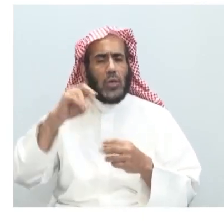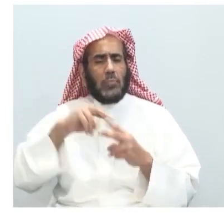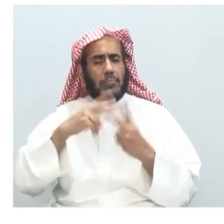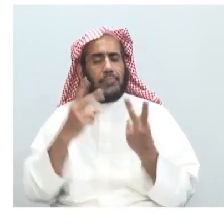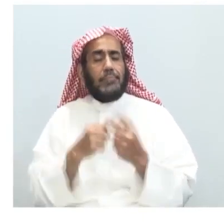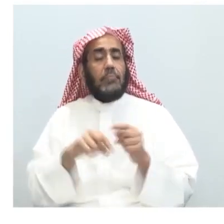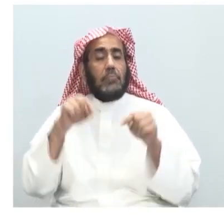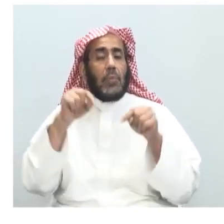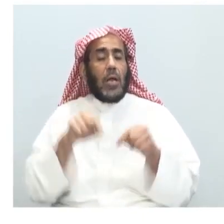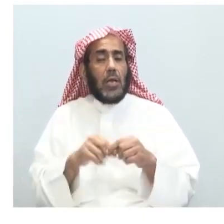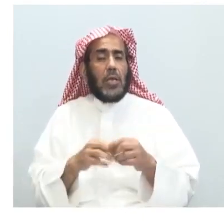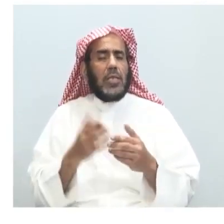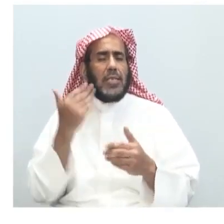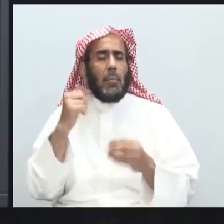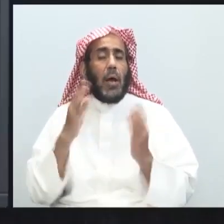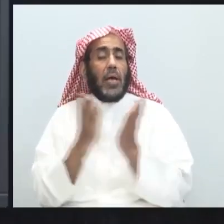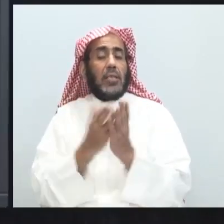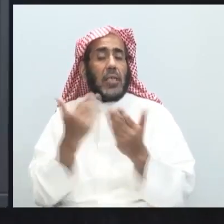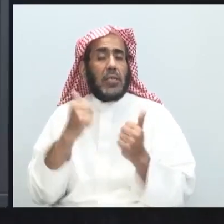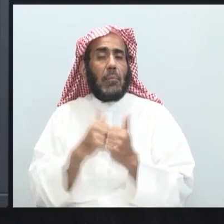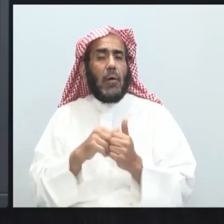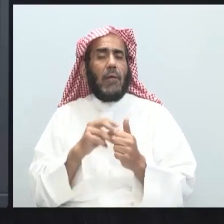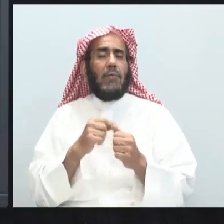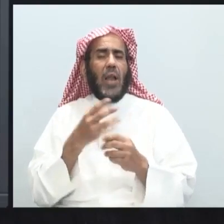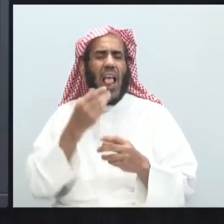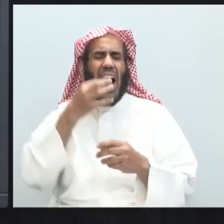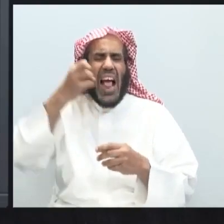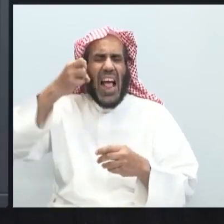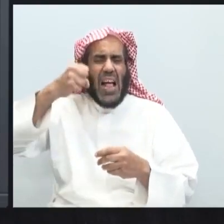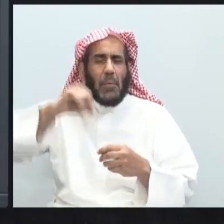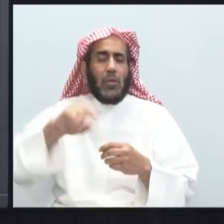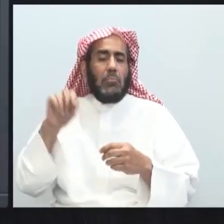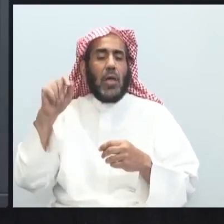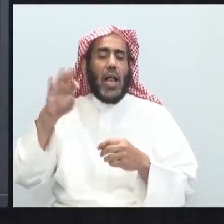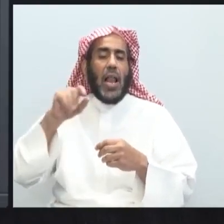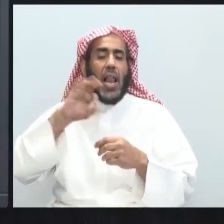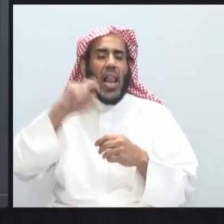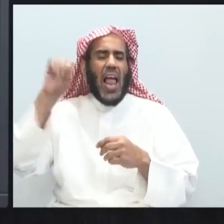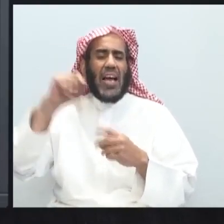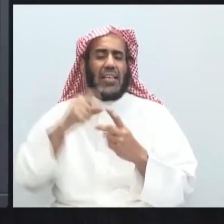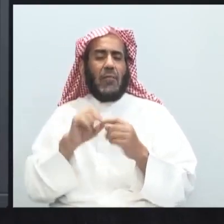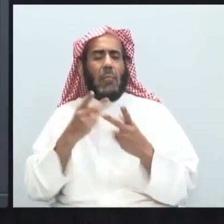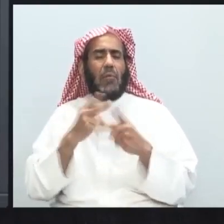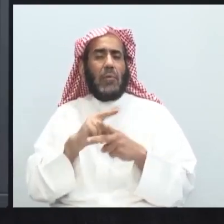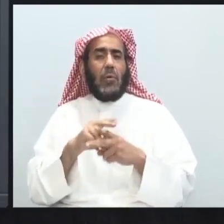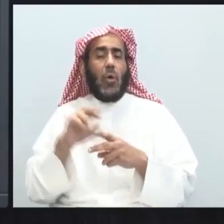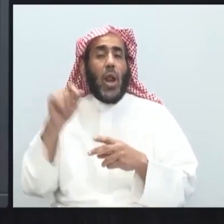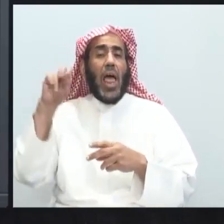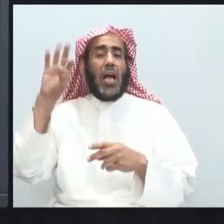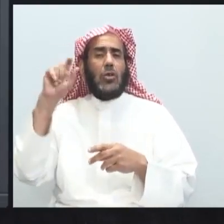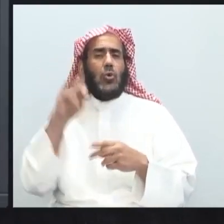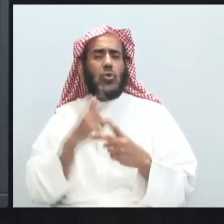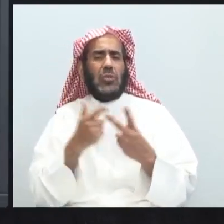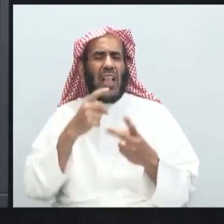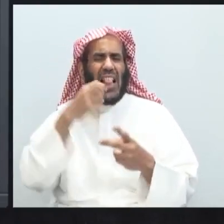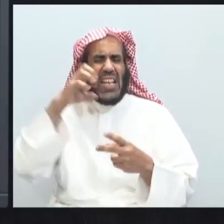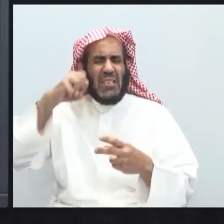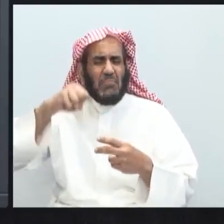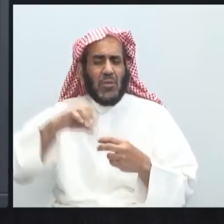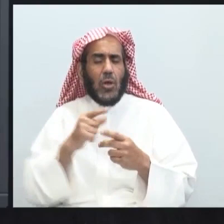الان سبق ان درسنا سابقا في الاحماض حمض اللاكتيك فما الفرق بينه وبين اللاكتوز